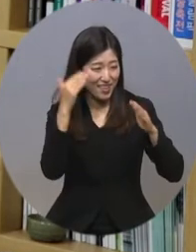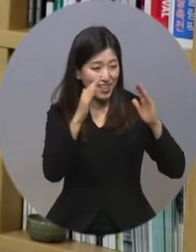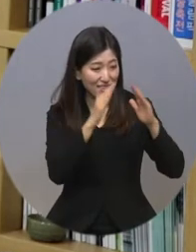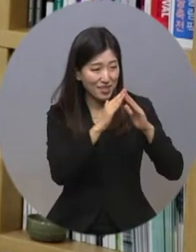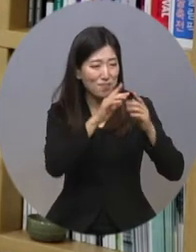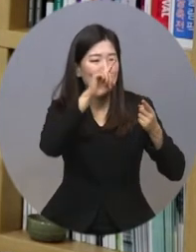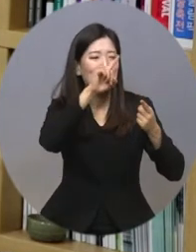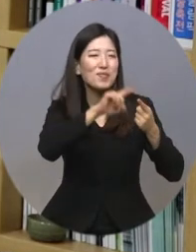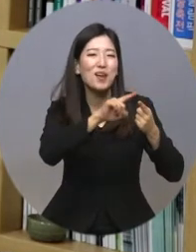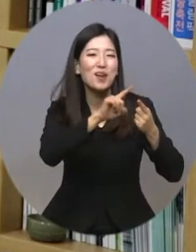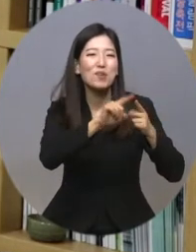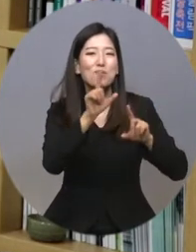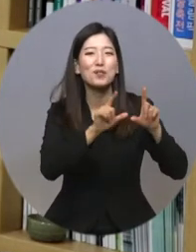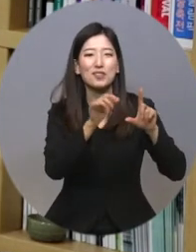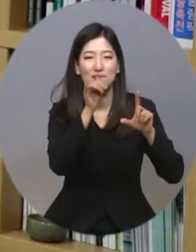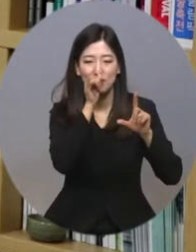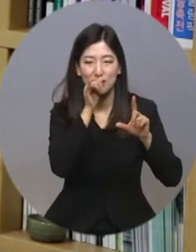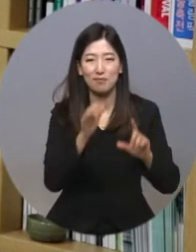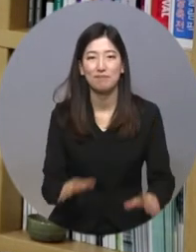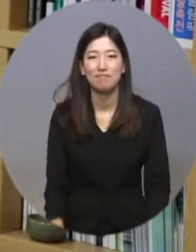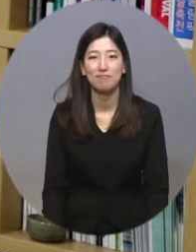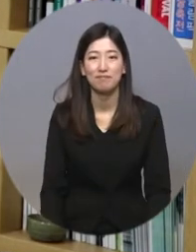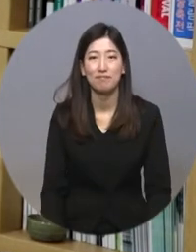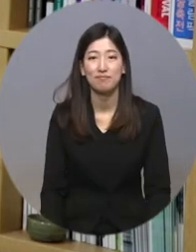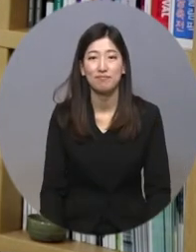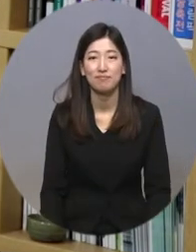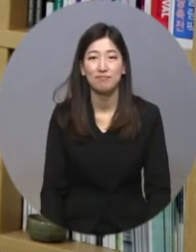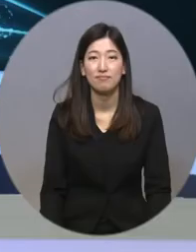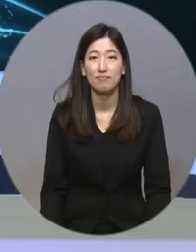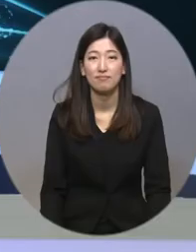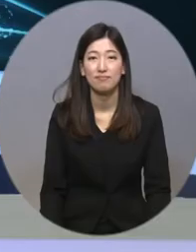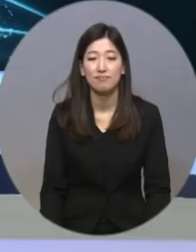있습니다. 복지TV 뉴스 이소영입니다.